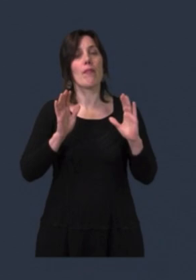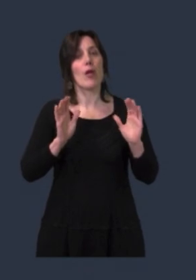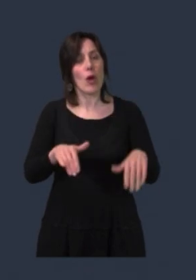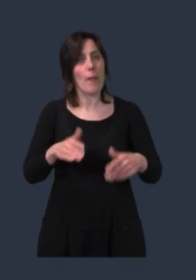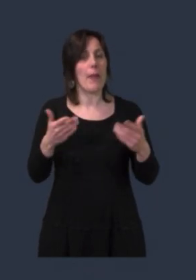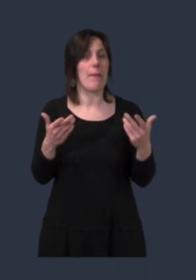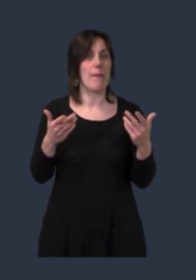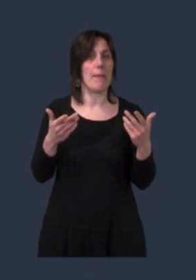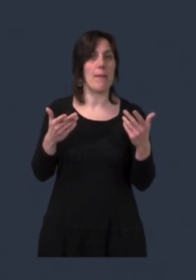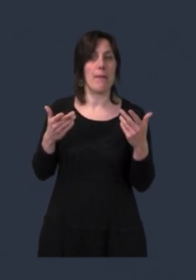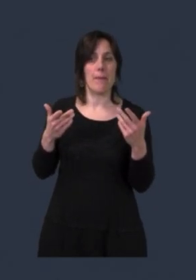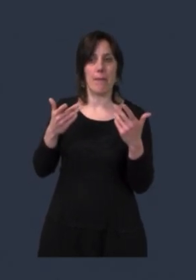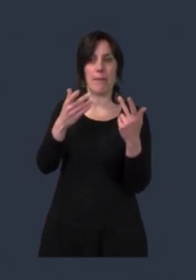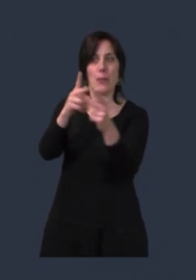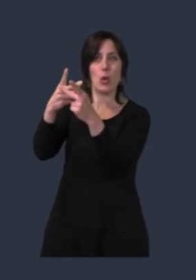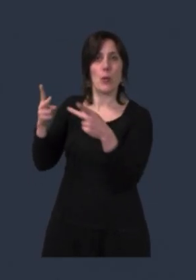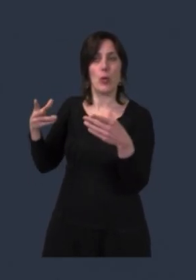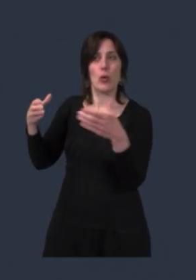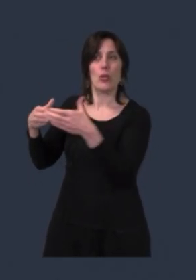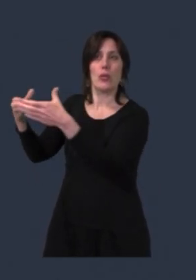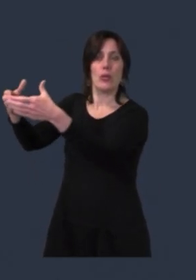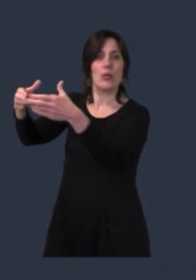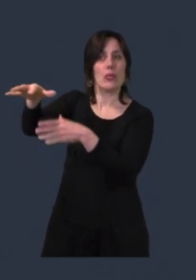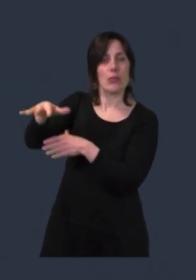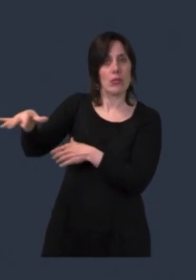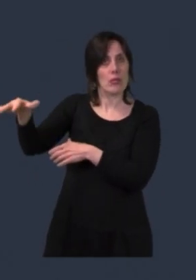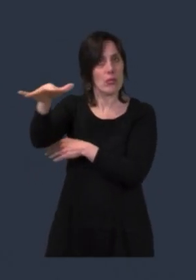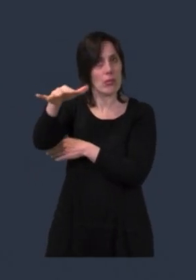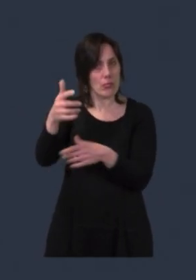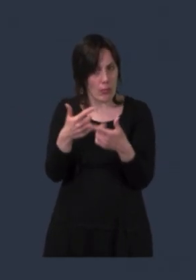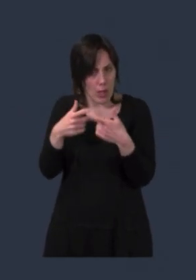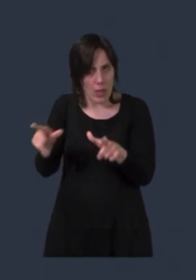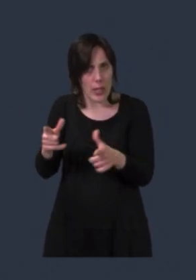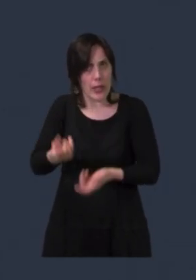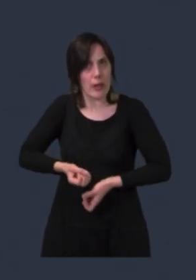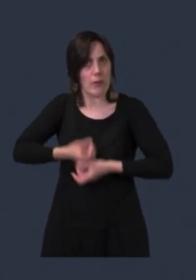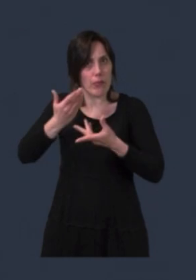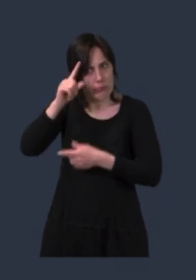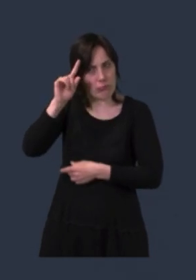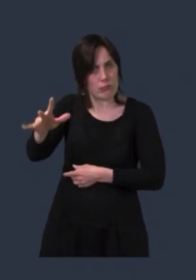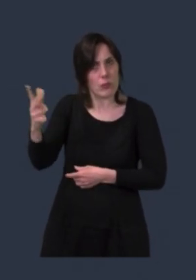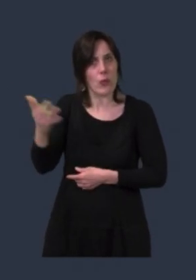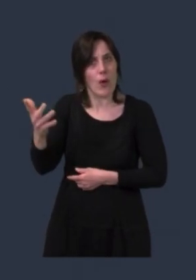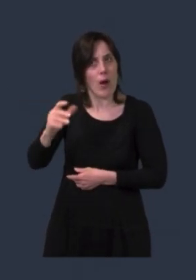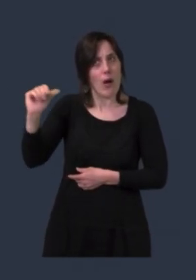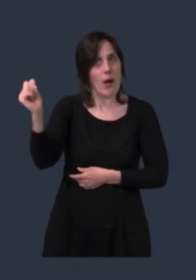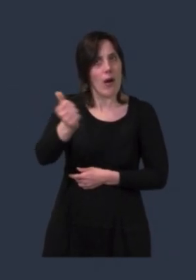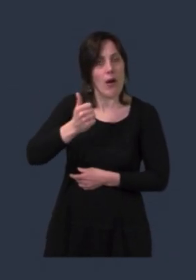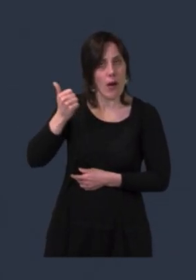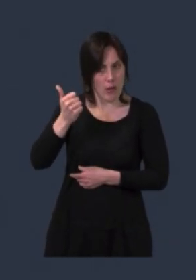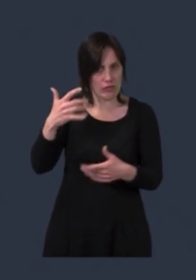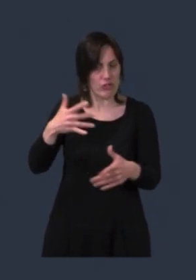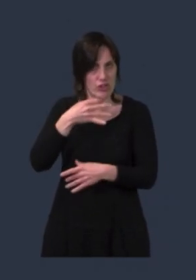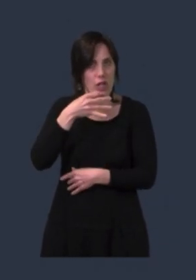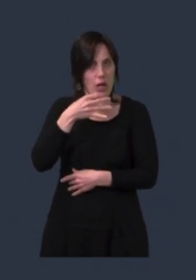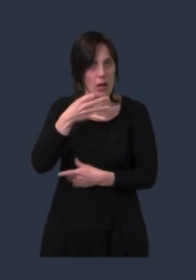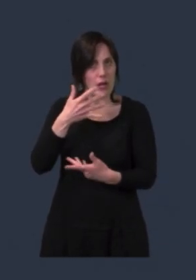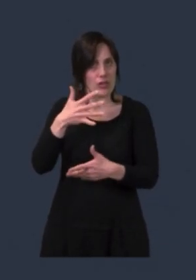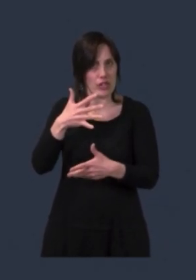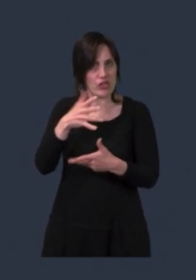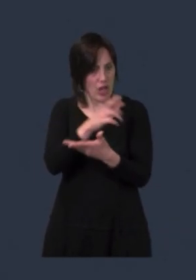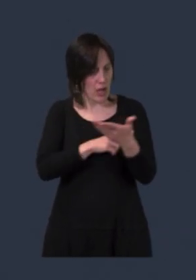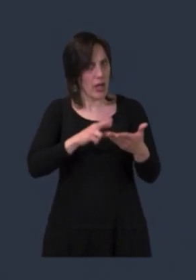ces groupements de communes de se prononcer librement. Or, il semblerait que de nombreuses communautés de communes aient fait l'objet de pression de la part